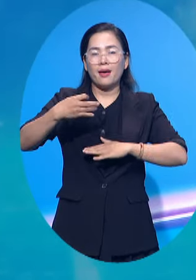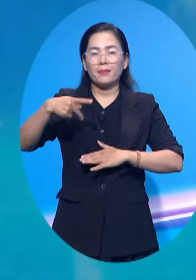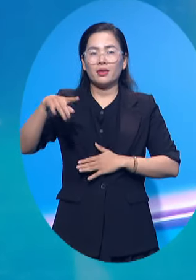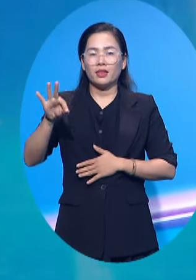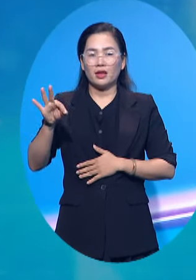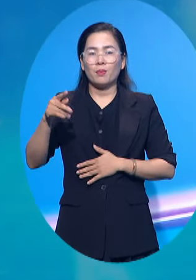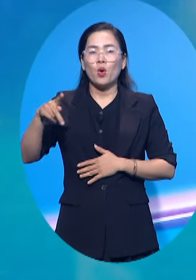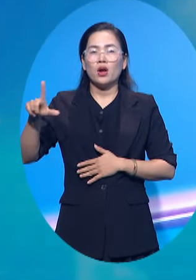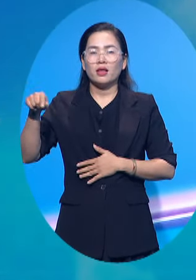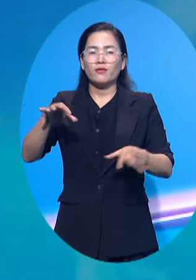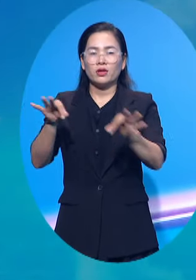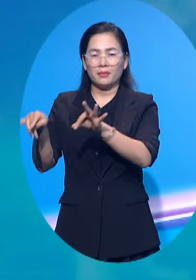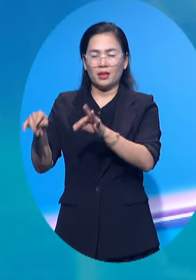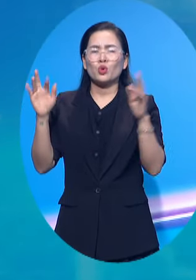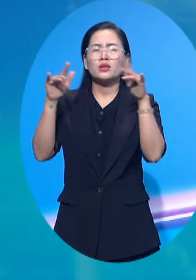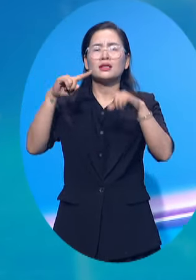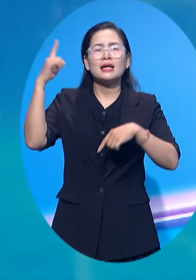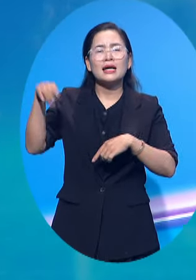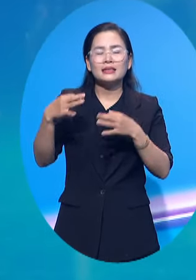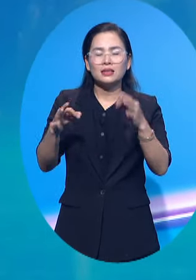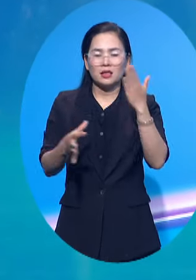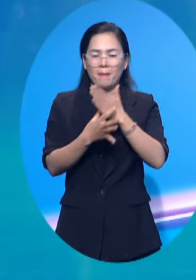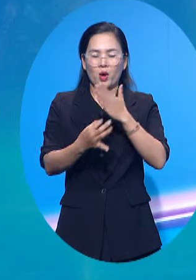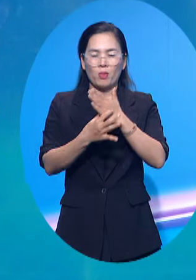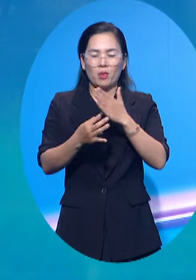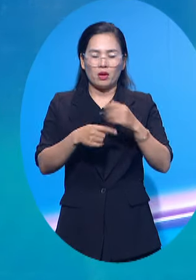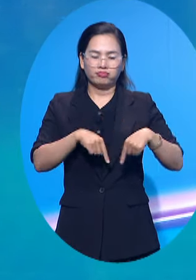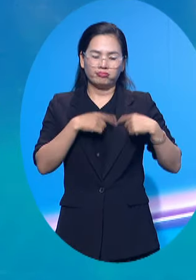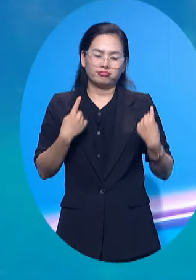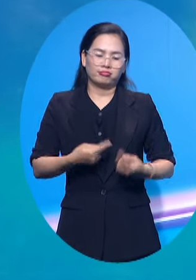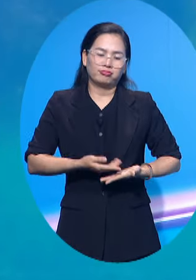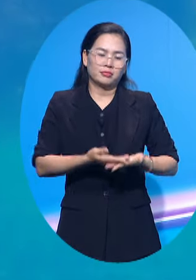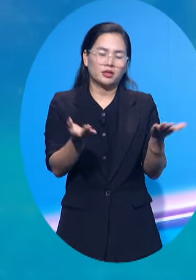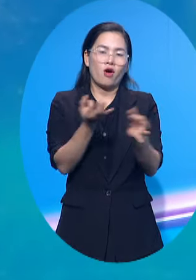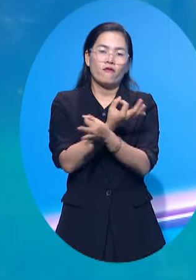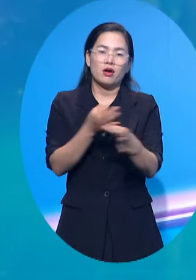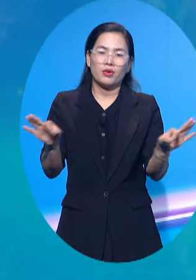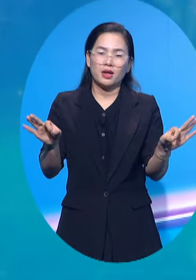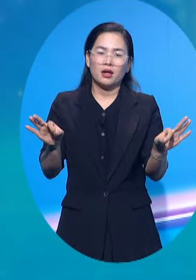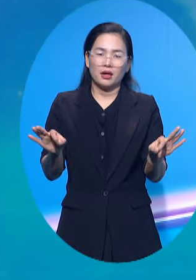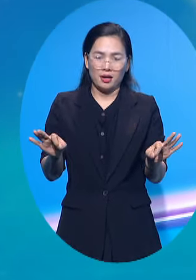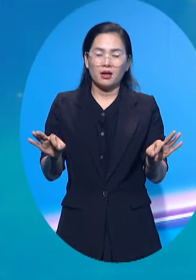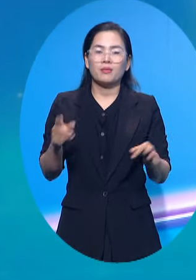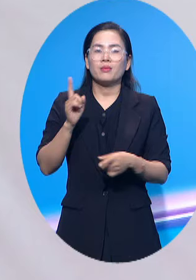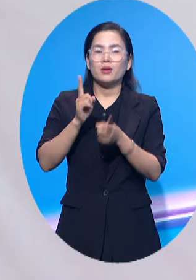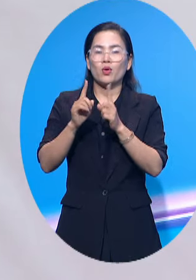Polytechnic TP.HCM đã tổ chức ngày hội hiến máu giúp Ngân hàng Máu Việt Nam tiếp nhận thêm 101 ca máu mới.